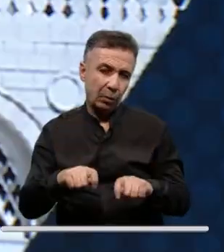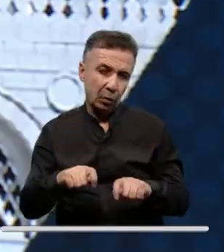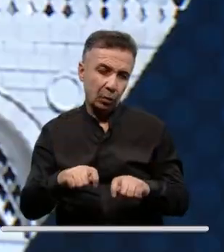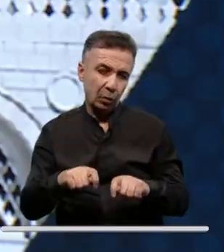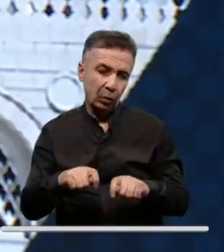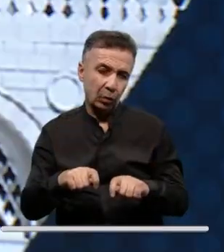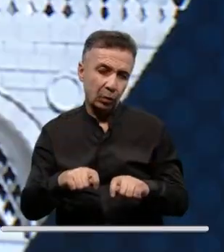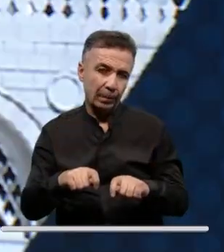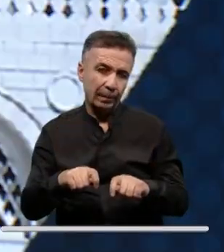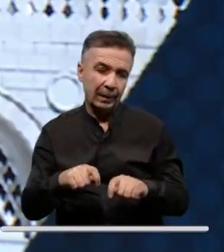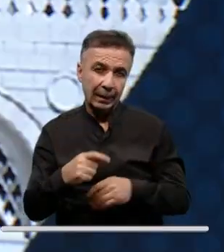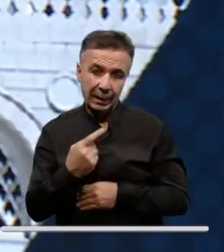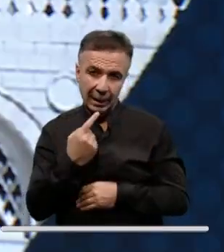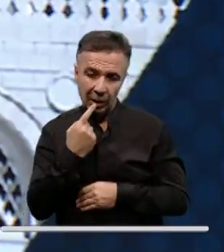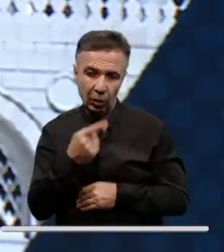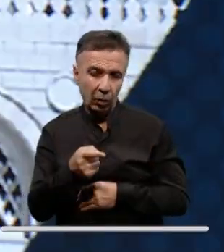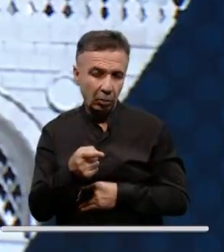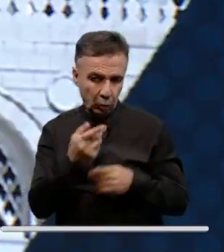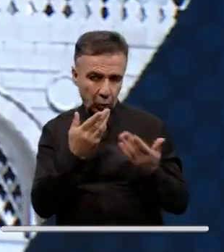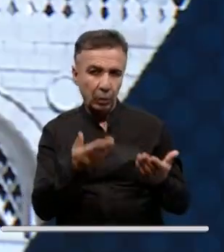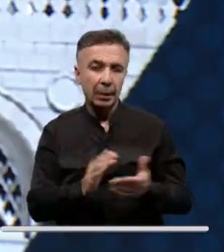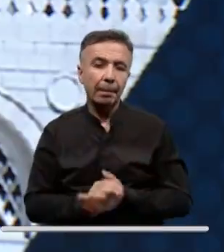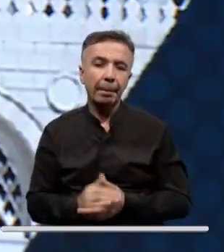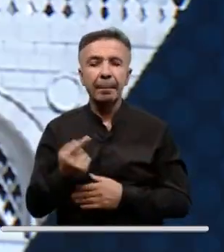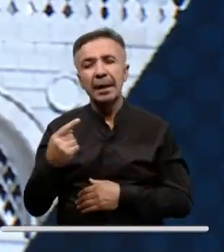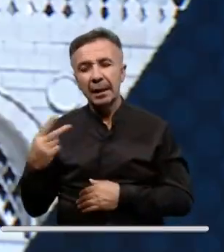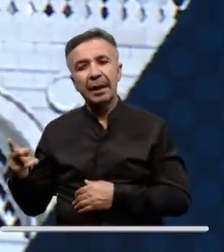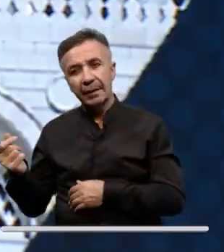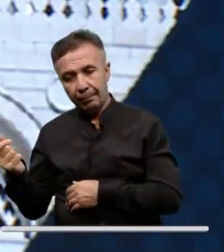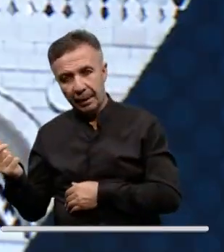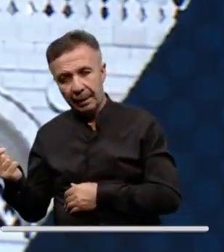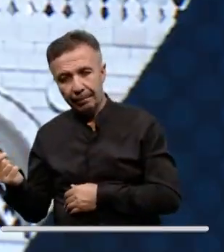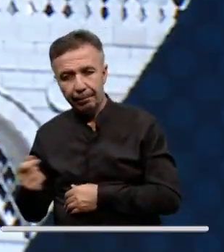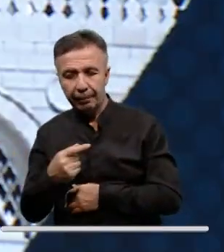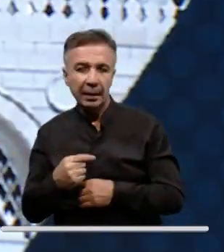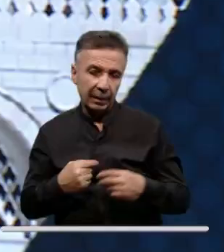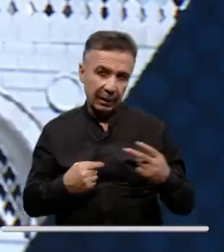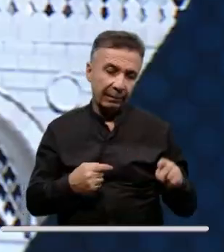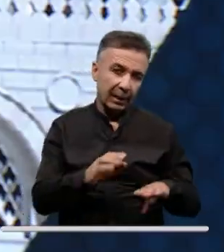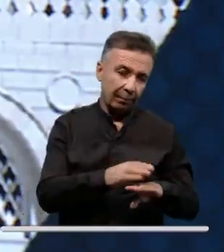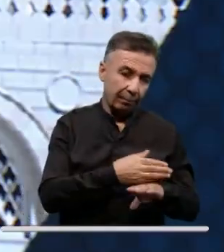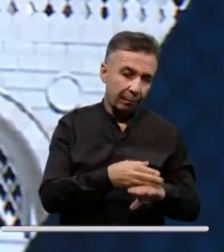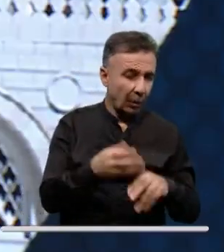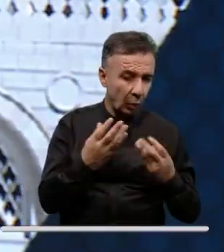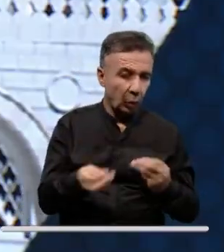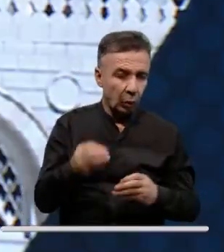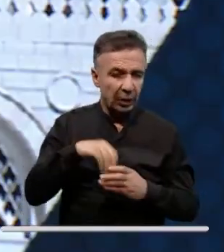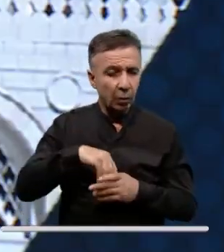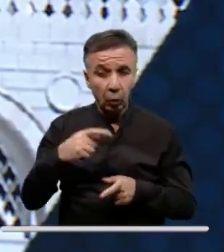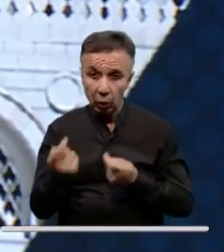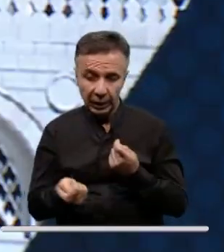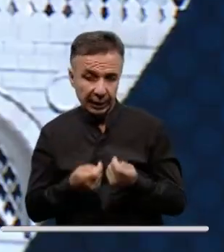miktar para koyuyoruz bu durumda bir tarafta para öbür tarafta da mal olduğu için Bu işlem